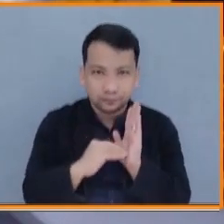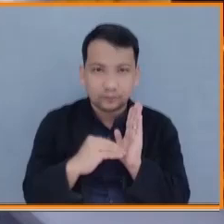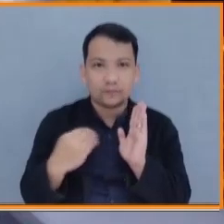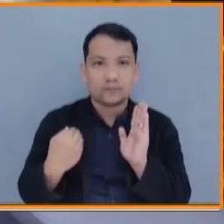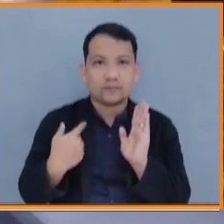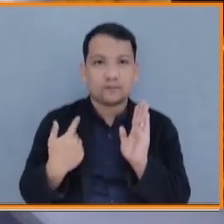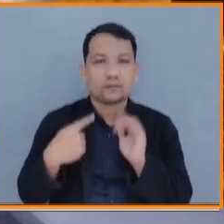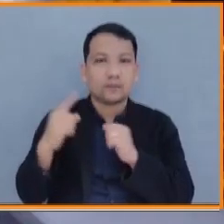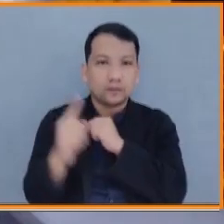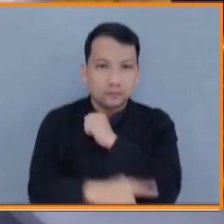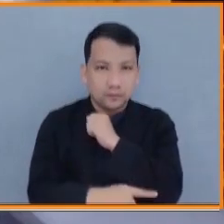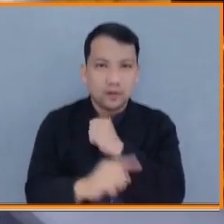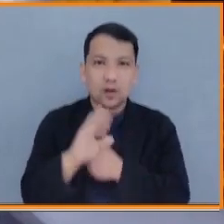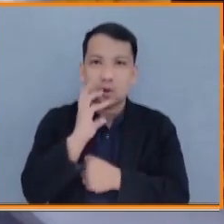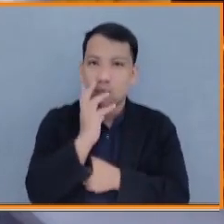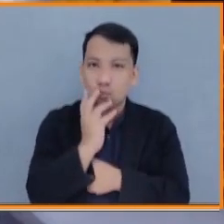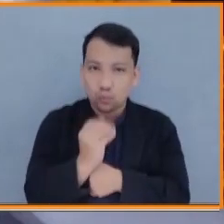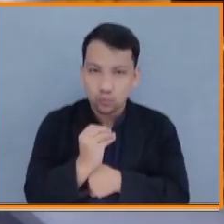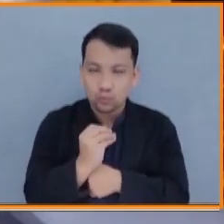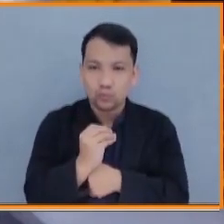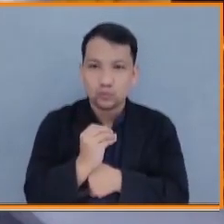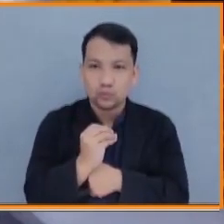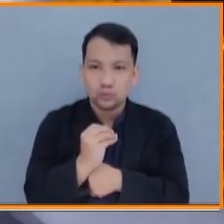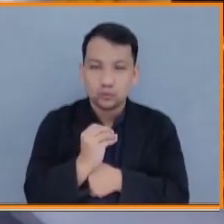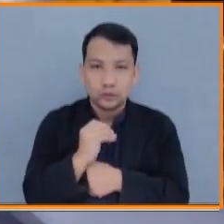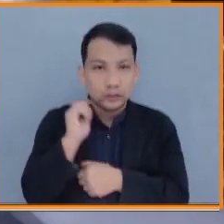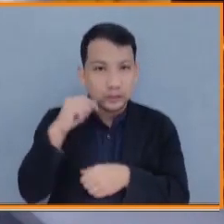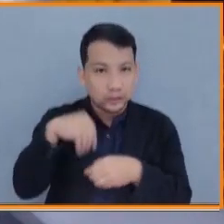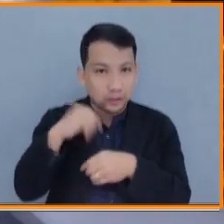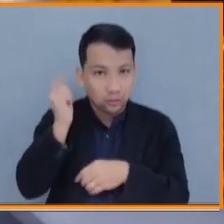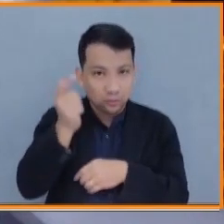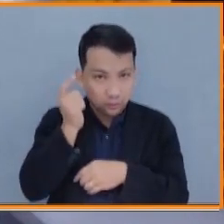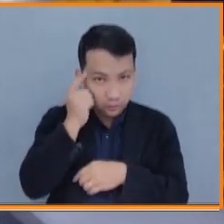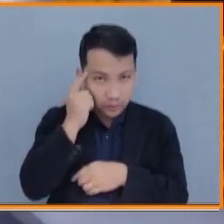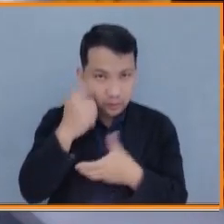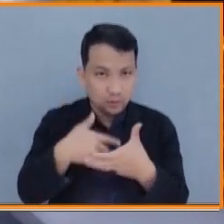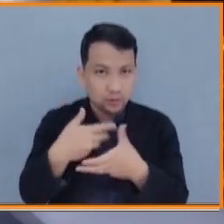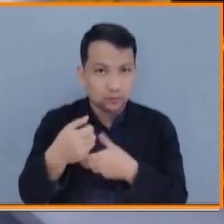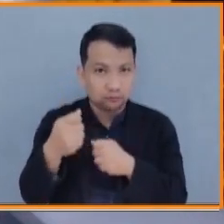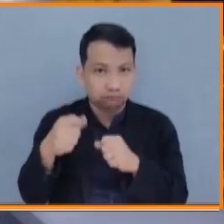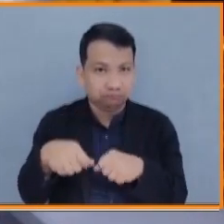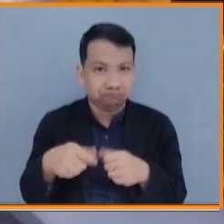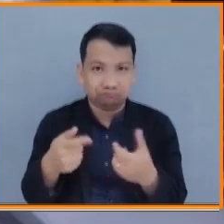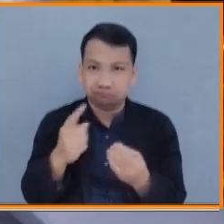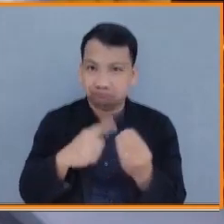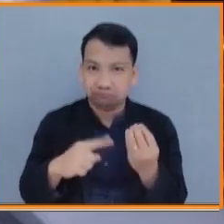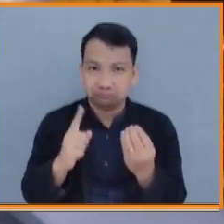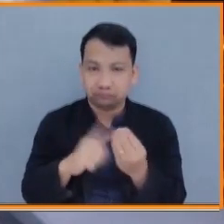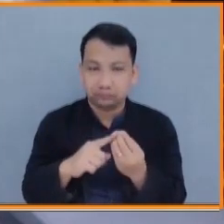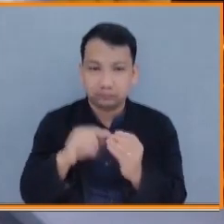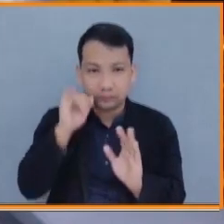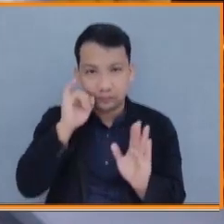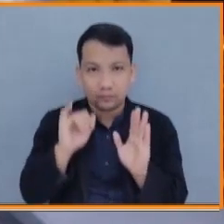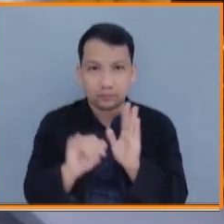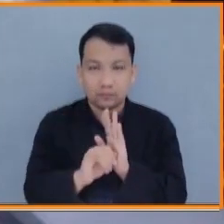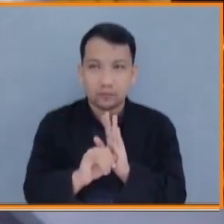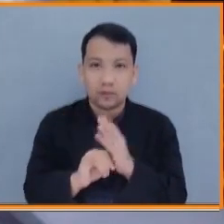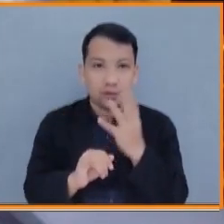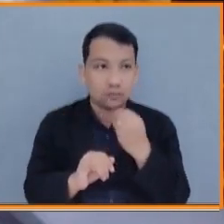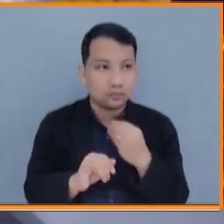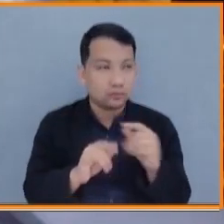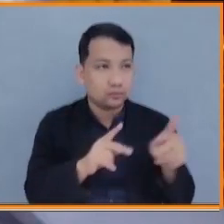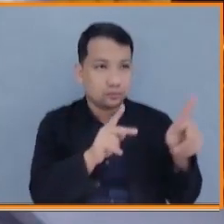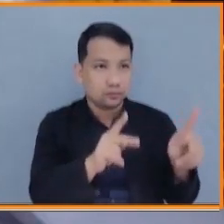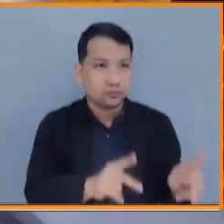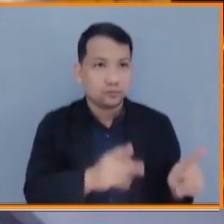ang sinoang opisyal na maglalabas ng identity ng mga tao na